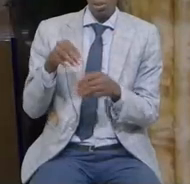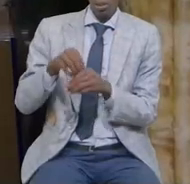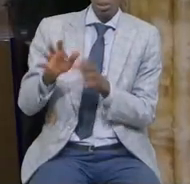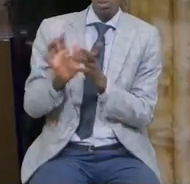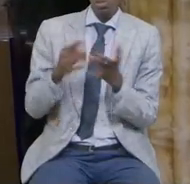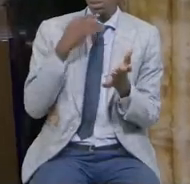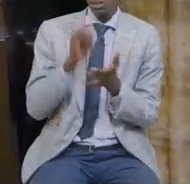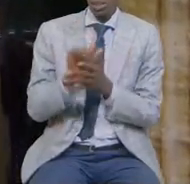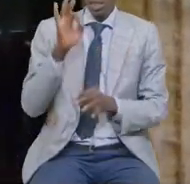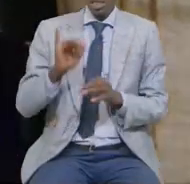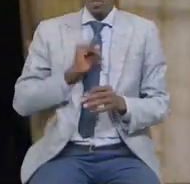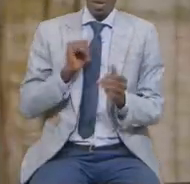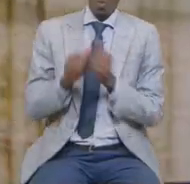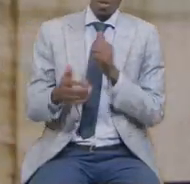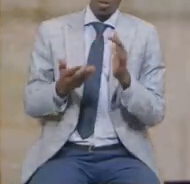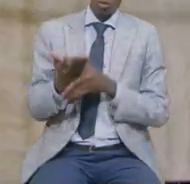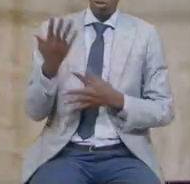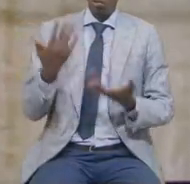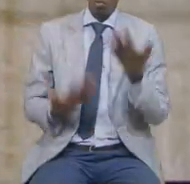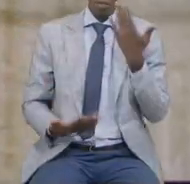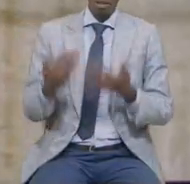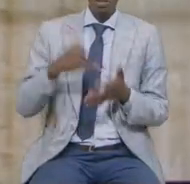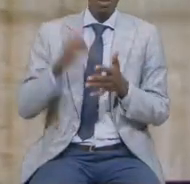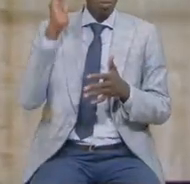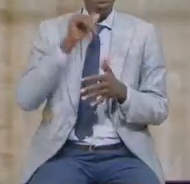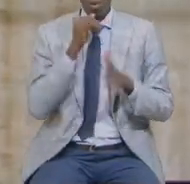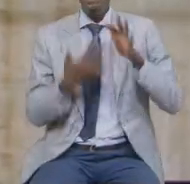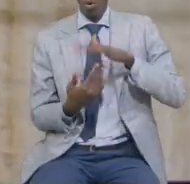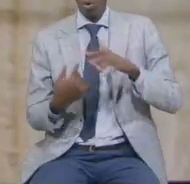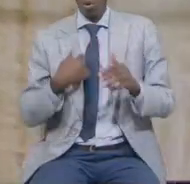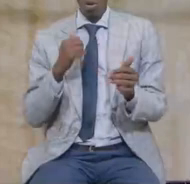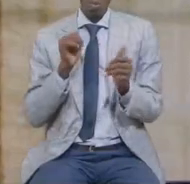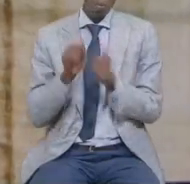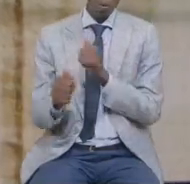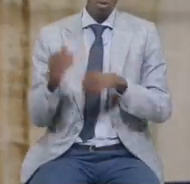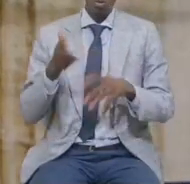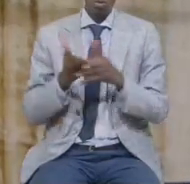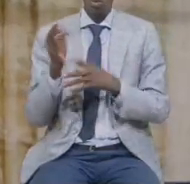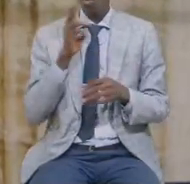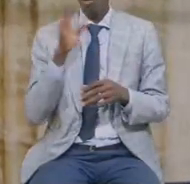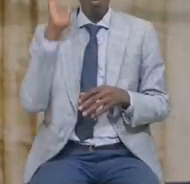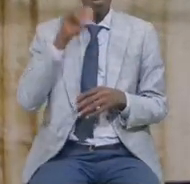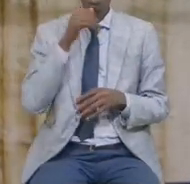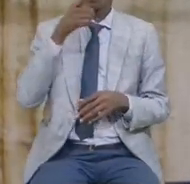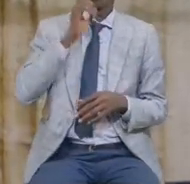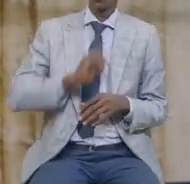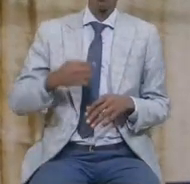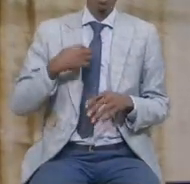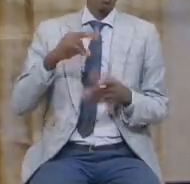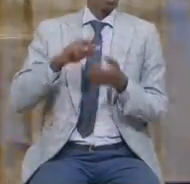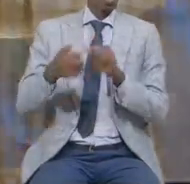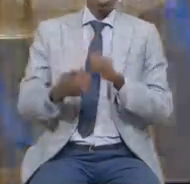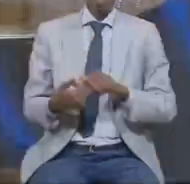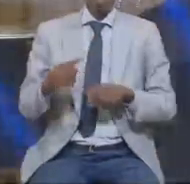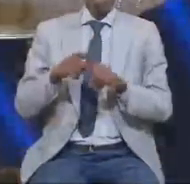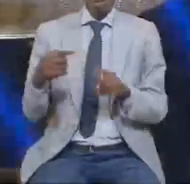les eaux, elles ne me submergeront pas. Mais si tu marches dans le feu, cela ne te brûlera pas. Mais nous allons te montrer